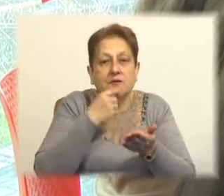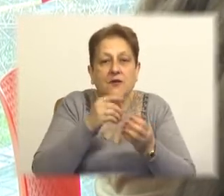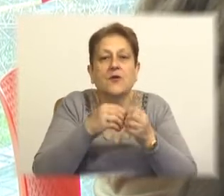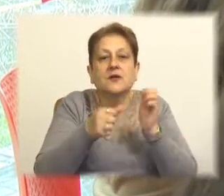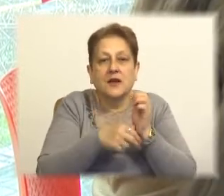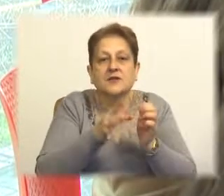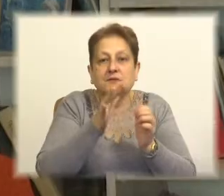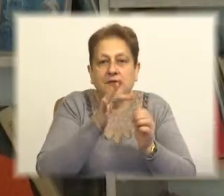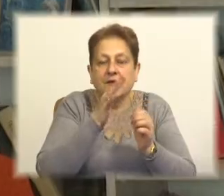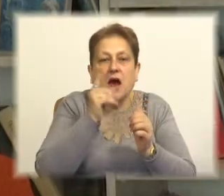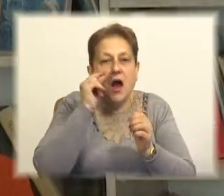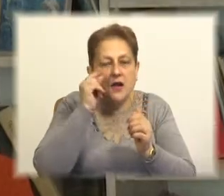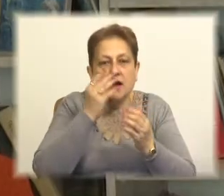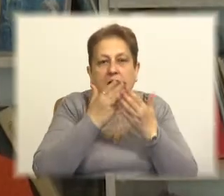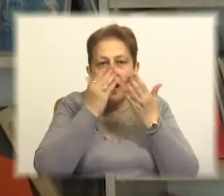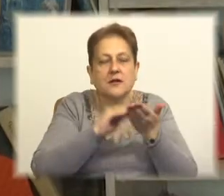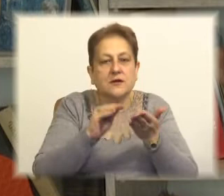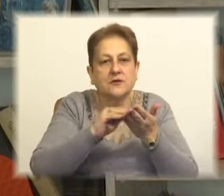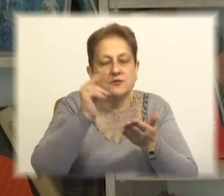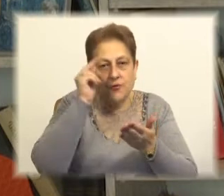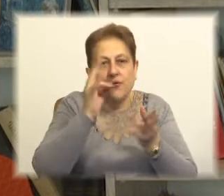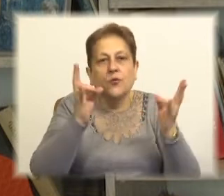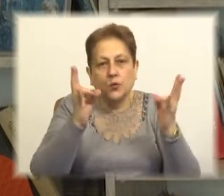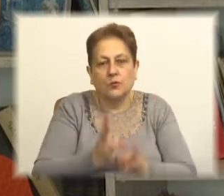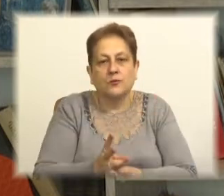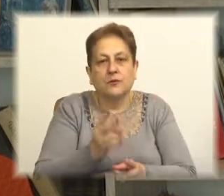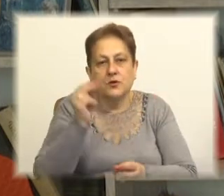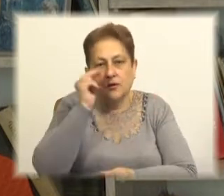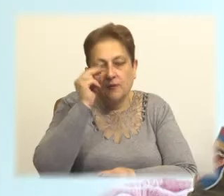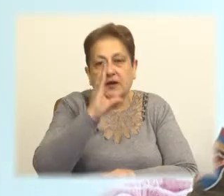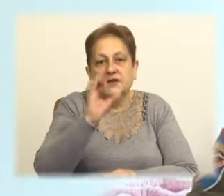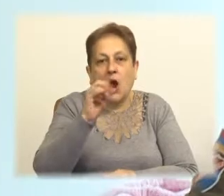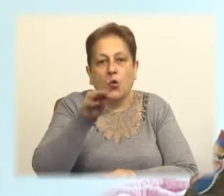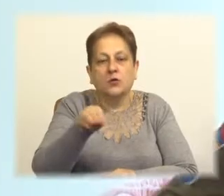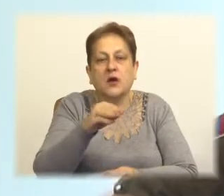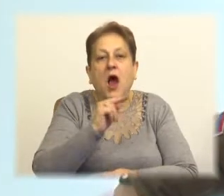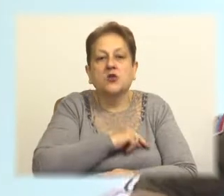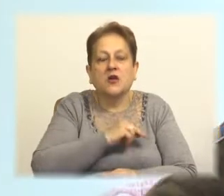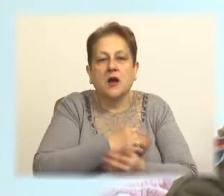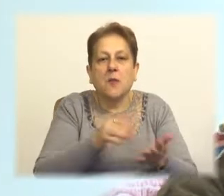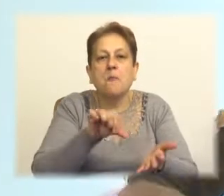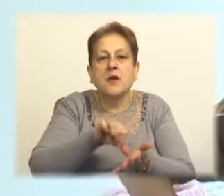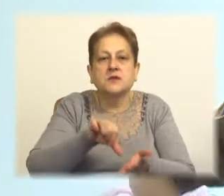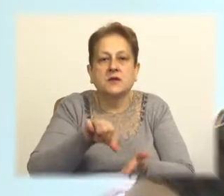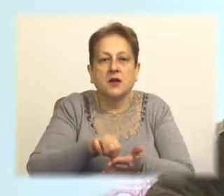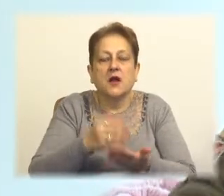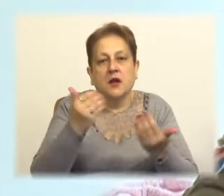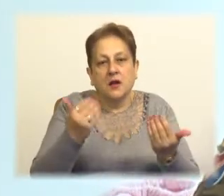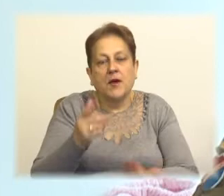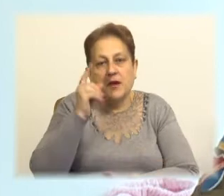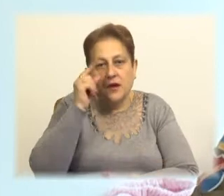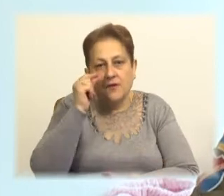16 տարեկան է ու հայերեն կարդալ գրել սովորելու կարիք ուներ։ Սովորում է սկաուտական աշխատանքներին մասնակցելը, հիմա էլ